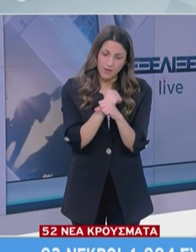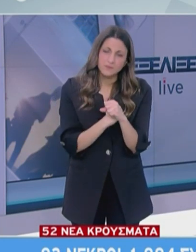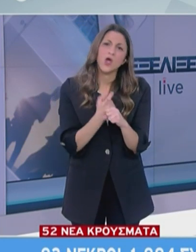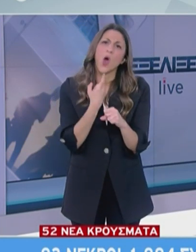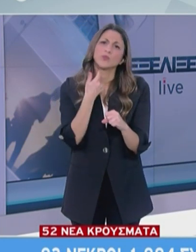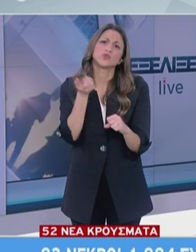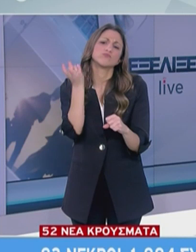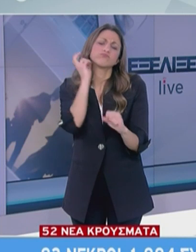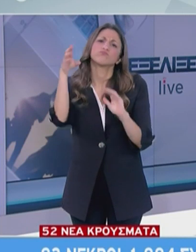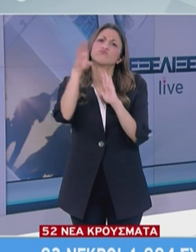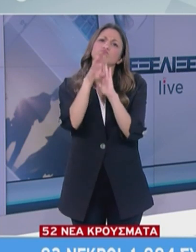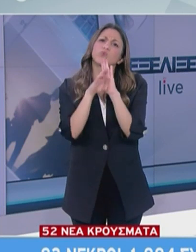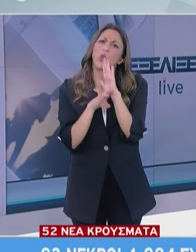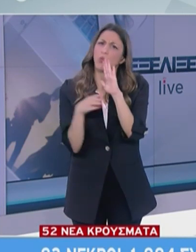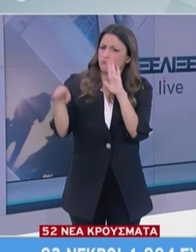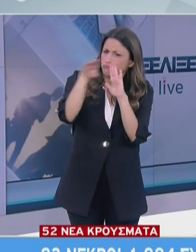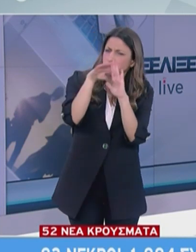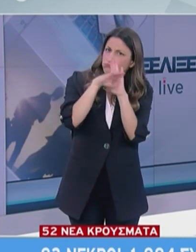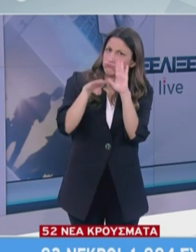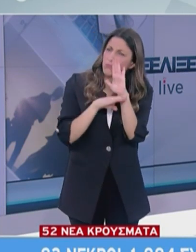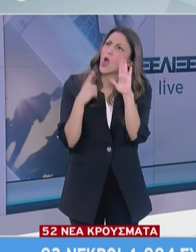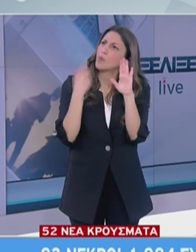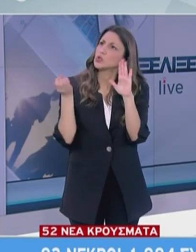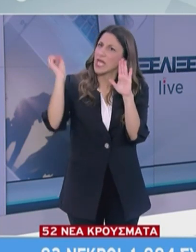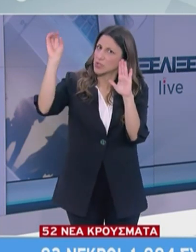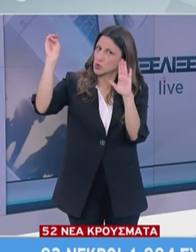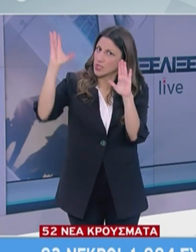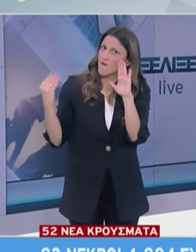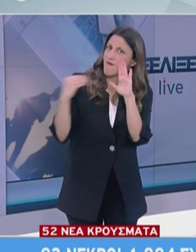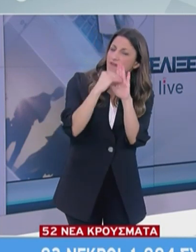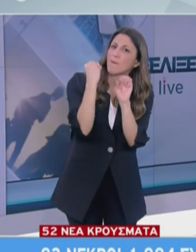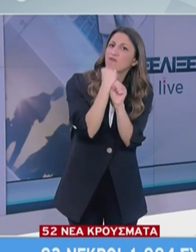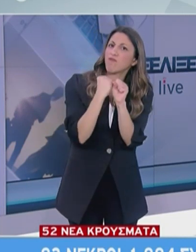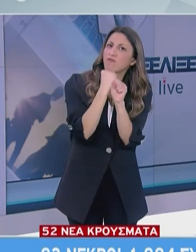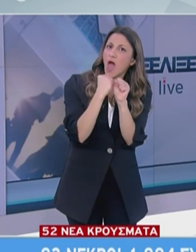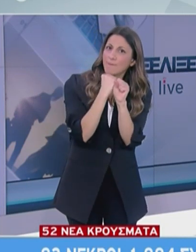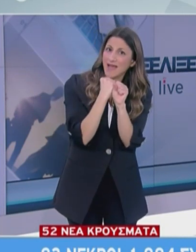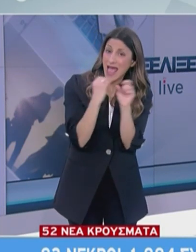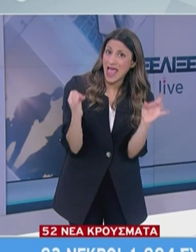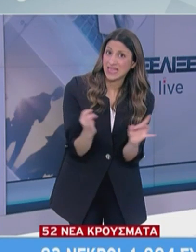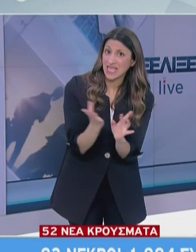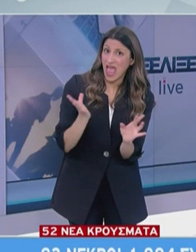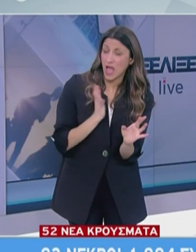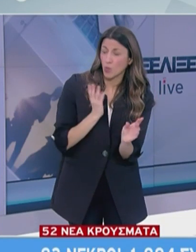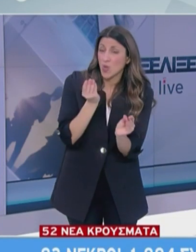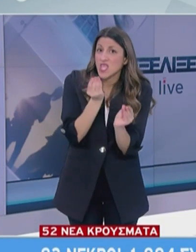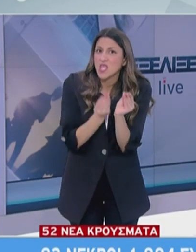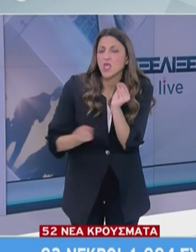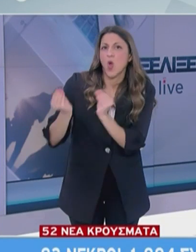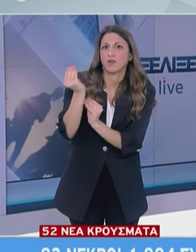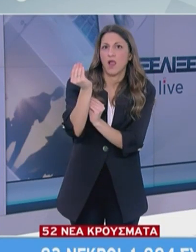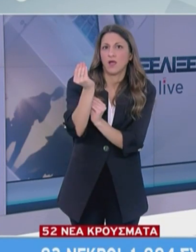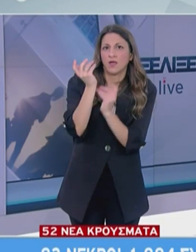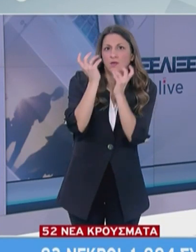πρωτοκόλων και συμμετέχουμε και σε πολλαπλά διεθνή πρωτόκολλα και φάρμακα που αφορούν αυτή τη φάση όπου επιδεινώνεται ο ασθενής και παρουσιάζει αυτή